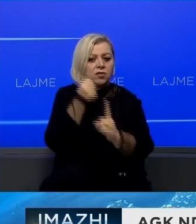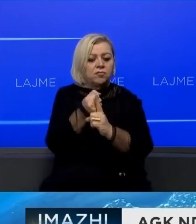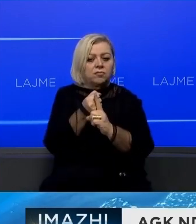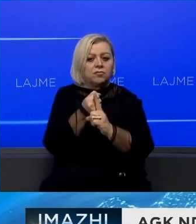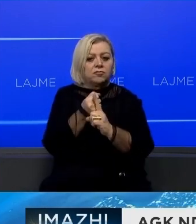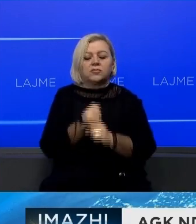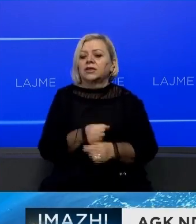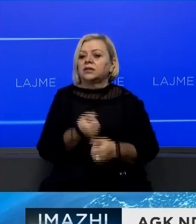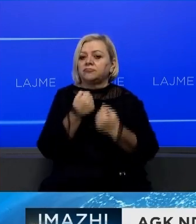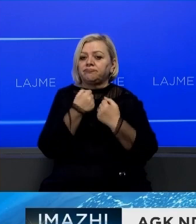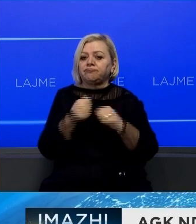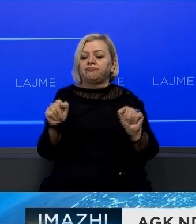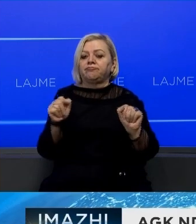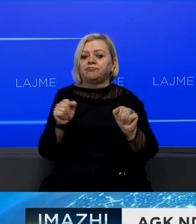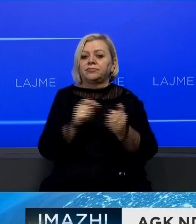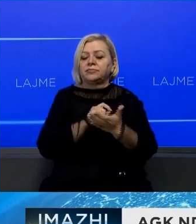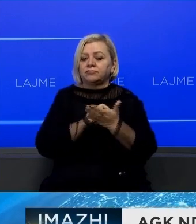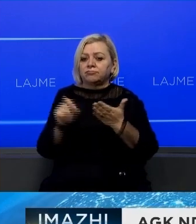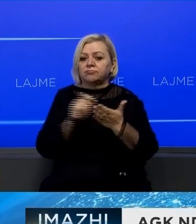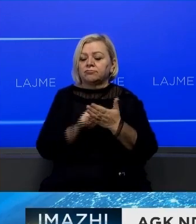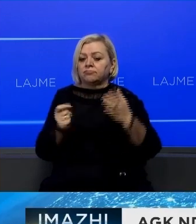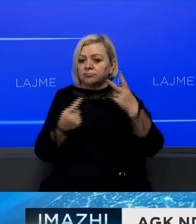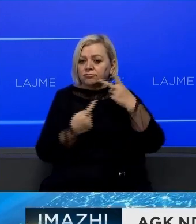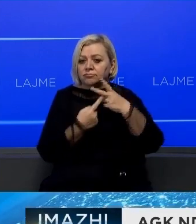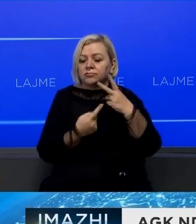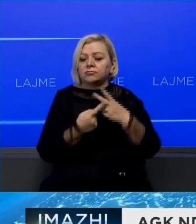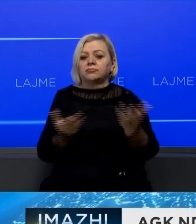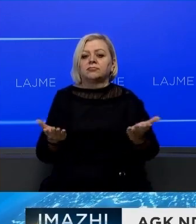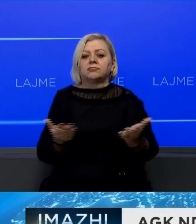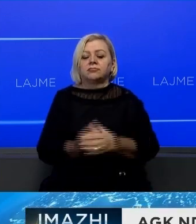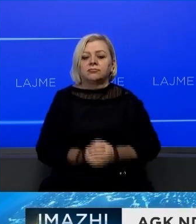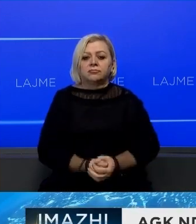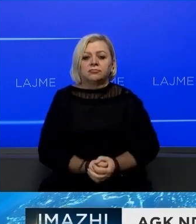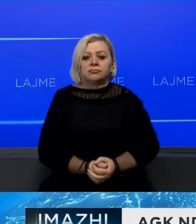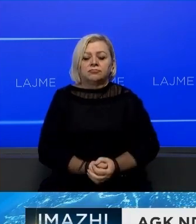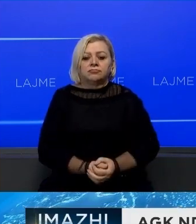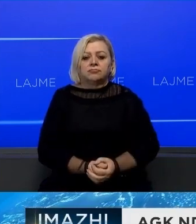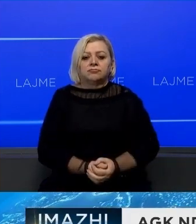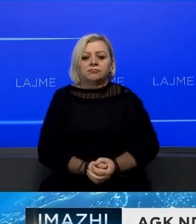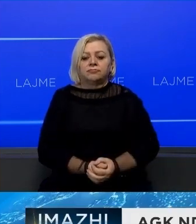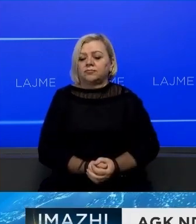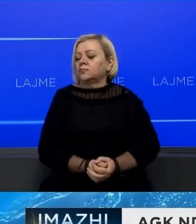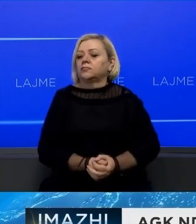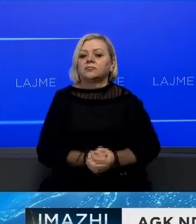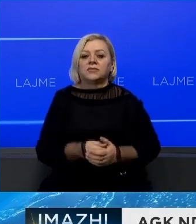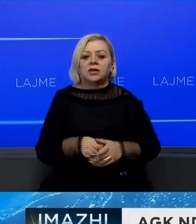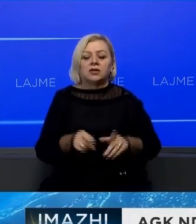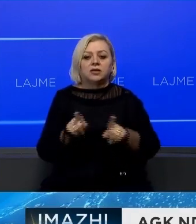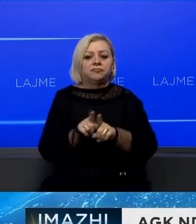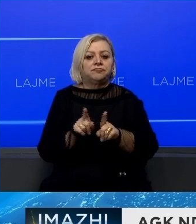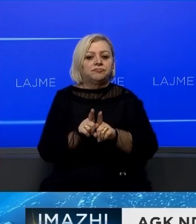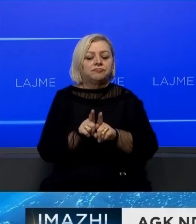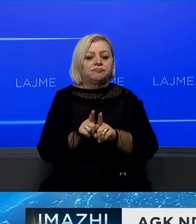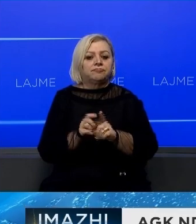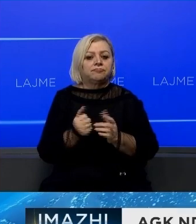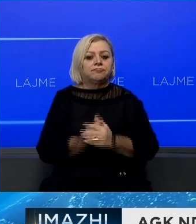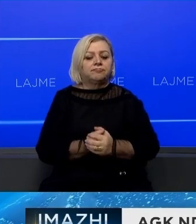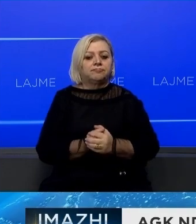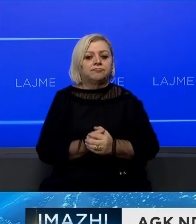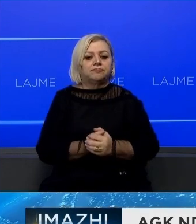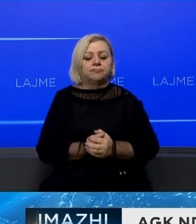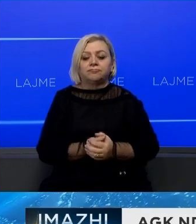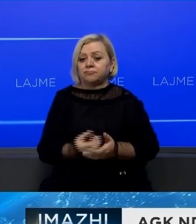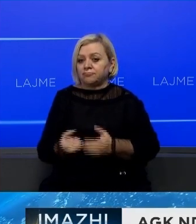e medias dhe do të përkujtesemi sa mundemi si veçanërisht që jemi që të bëjmë ndikimin tonë që ambientin në cilin gazetarët